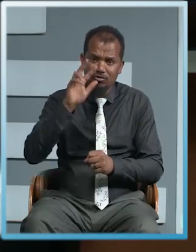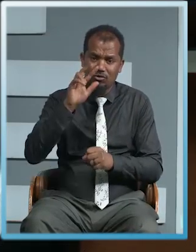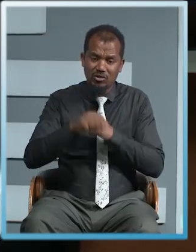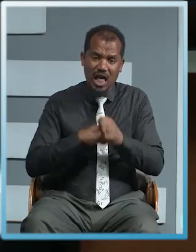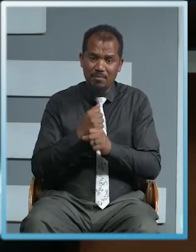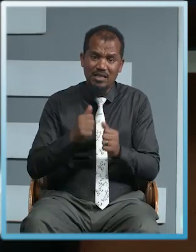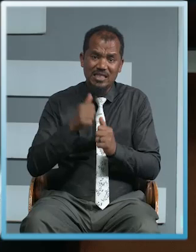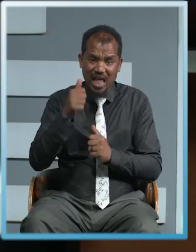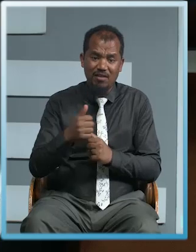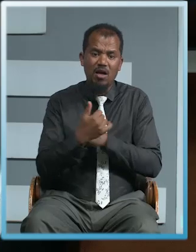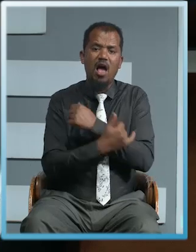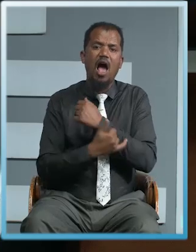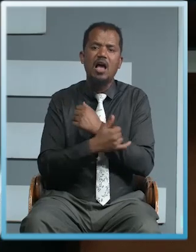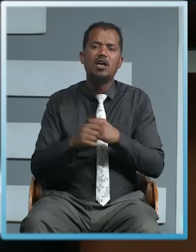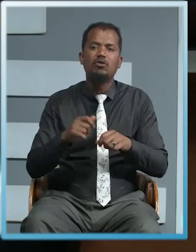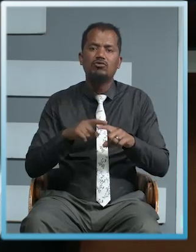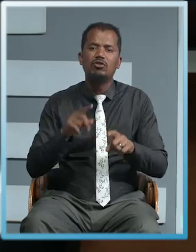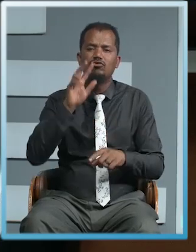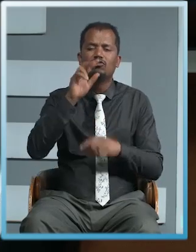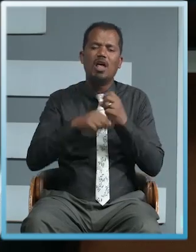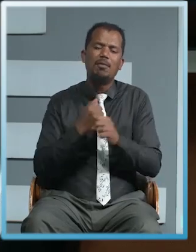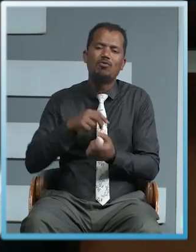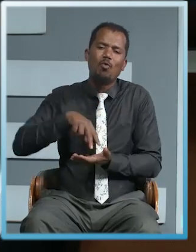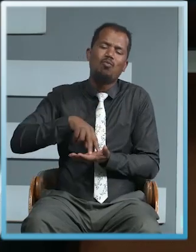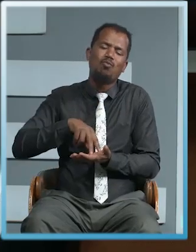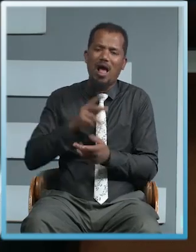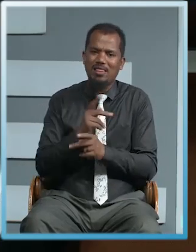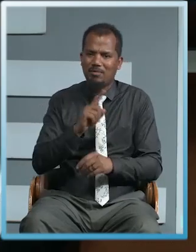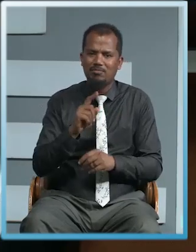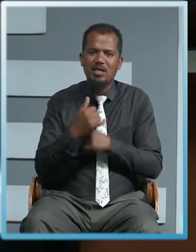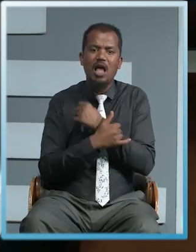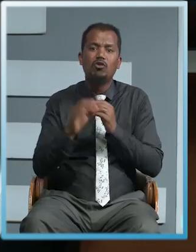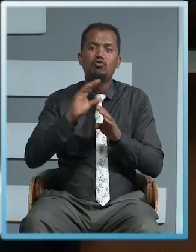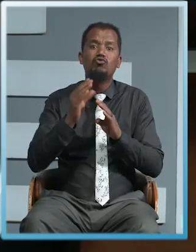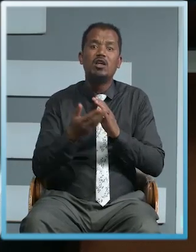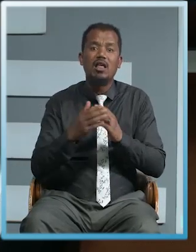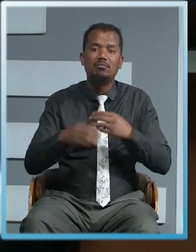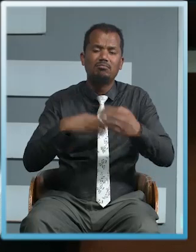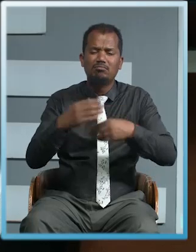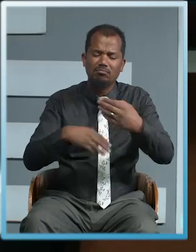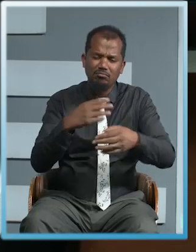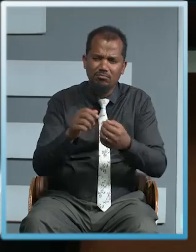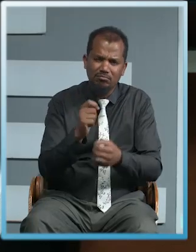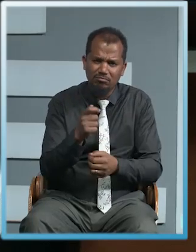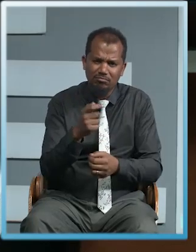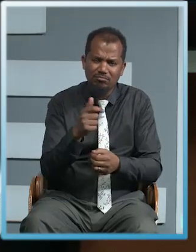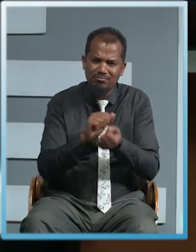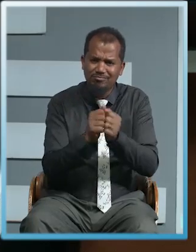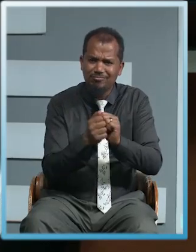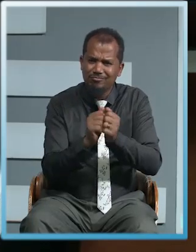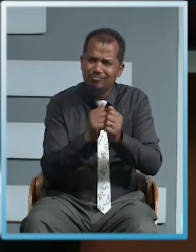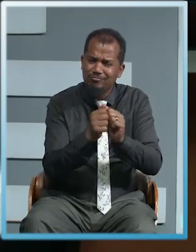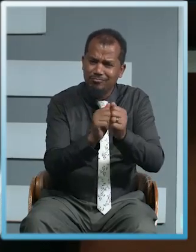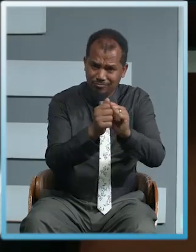عامت سيالف اغريتو گن قوما ادلم 3 عامت يالف يا اغريتو هنيتا راسو بتام بفتن منگد يتلواوتنا